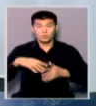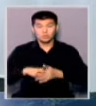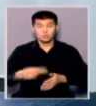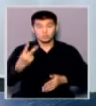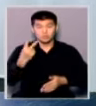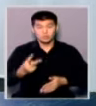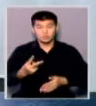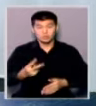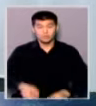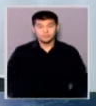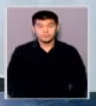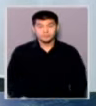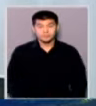екеуі